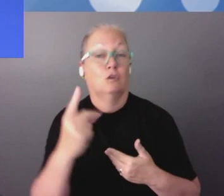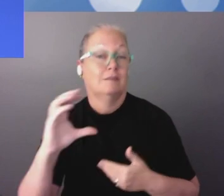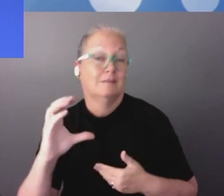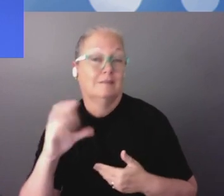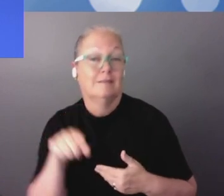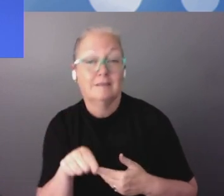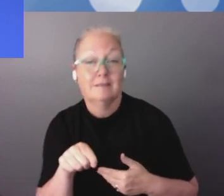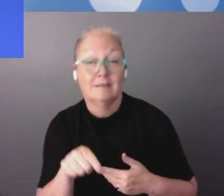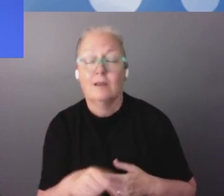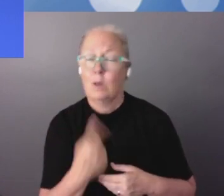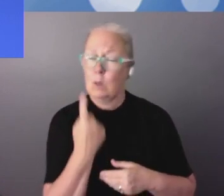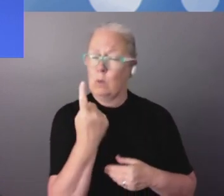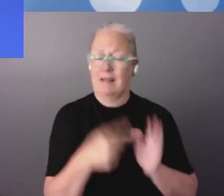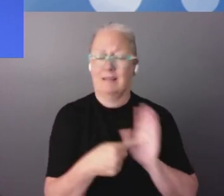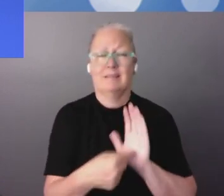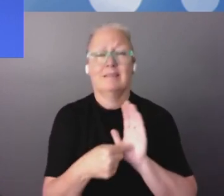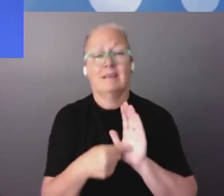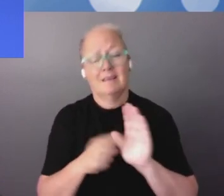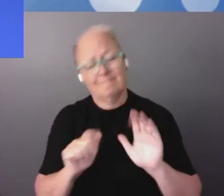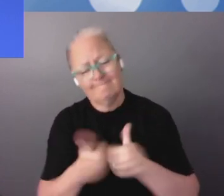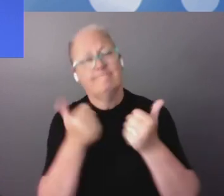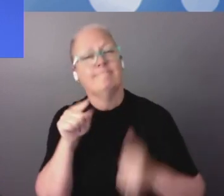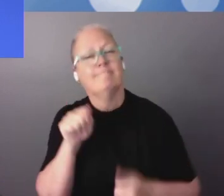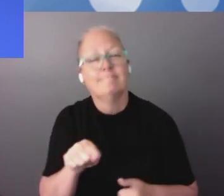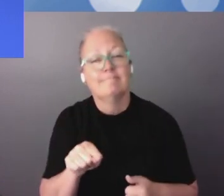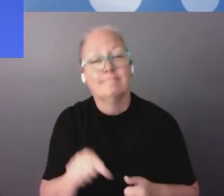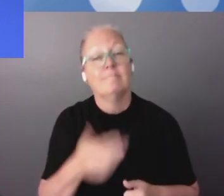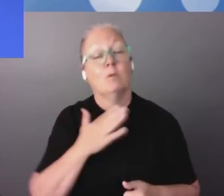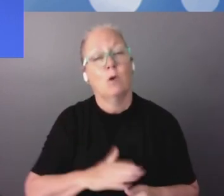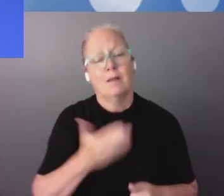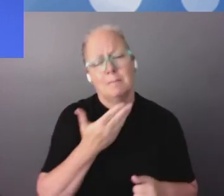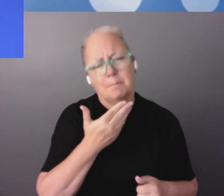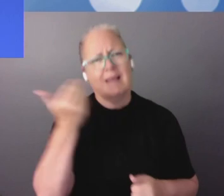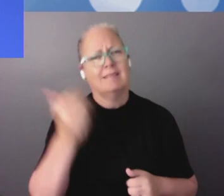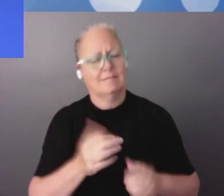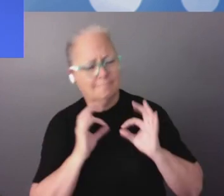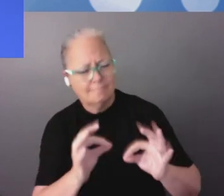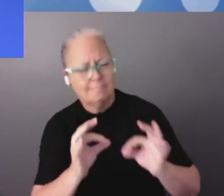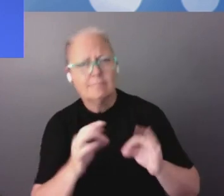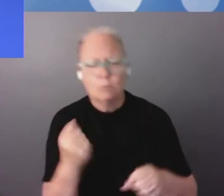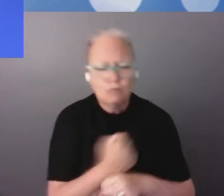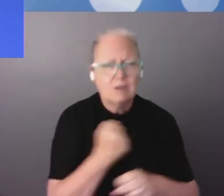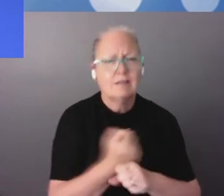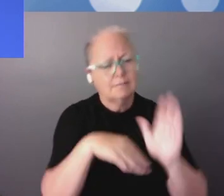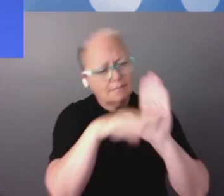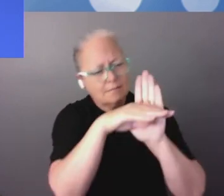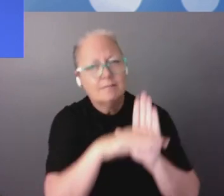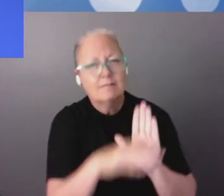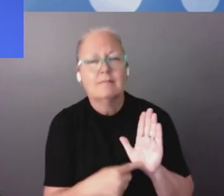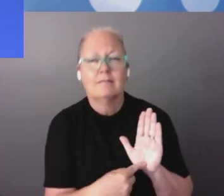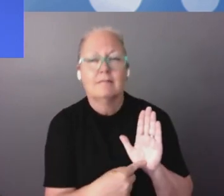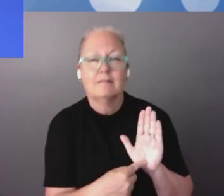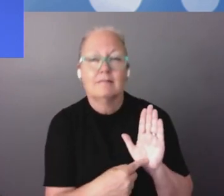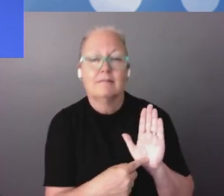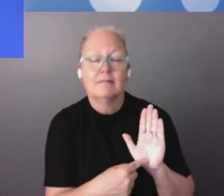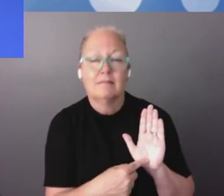是制定最好的解决工作方案模式和责任，对所